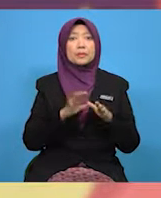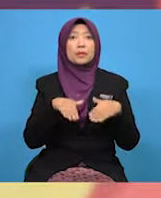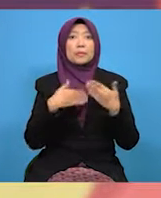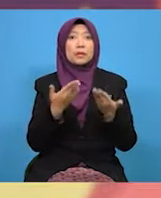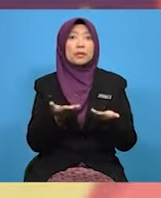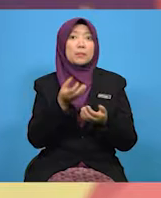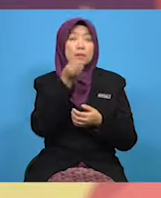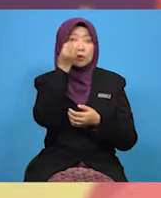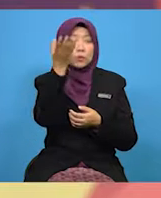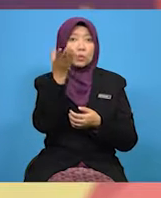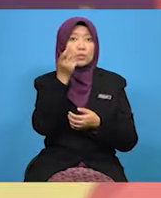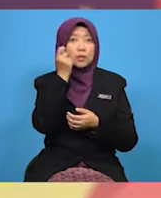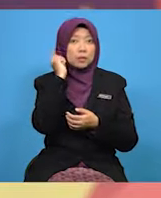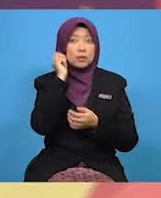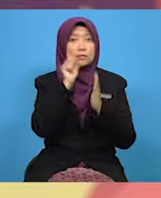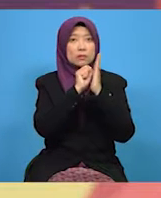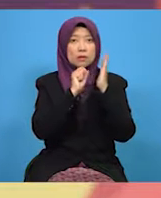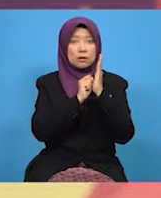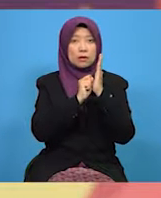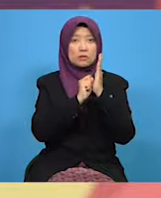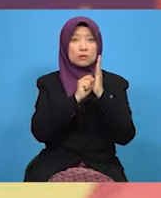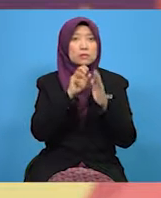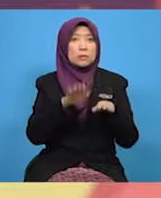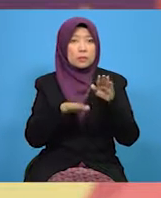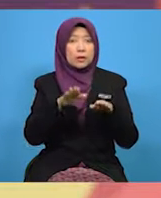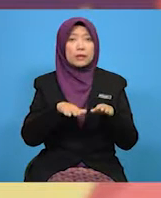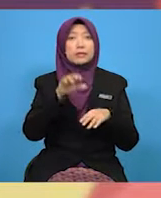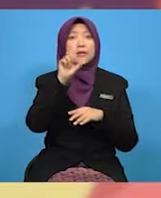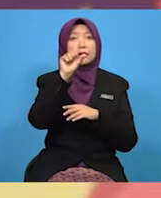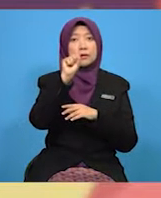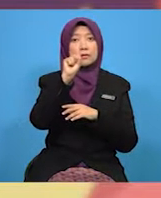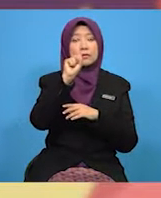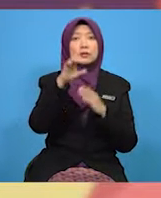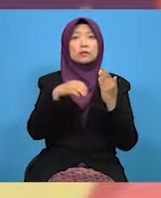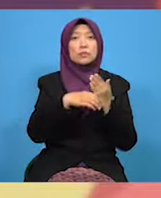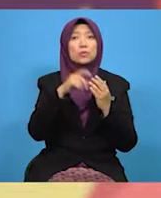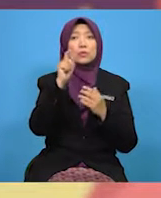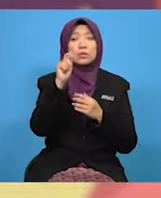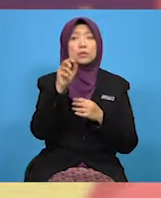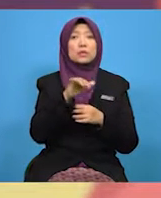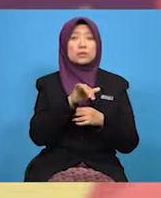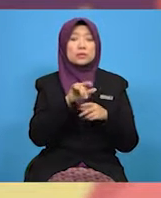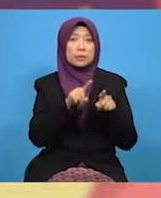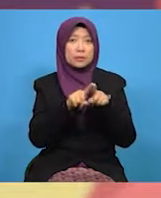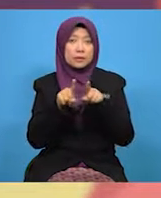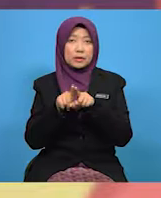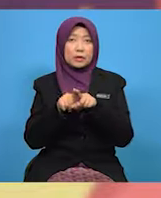saya transfer tadi syarat keseimbangan es campur sih sama dengan